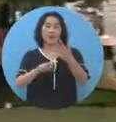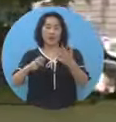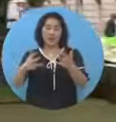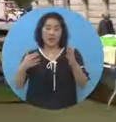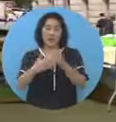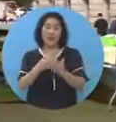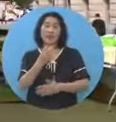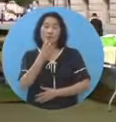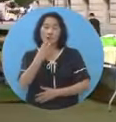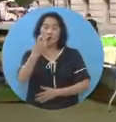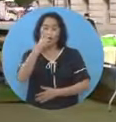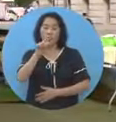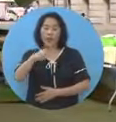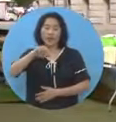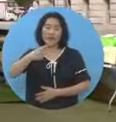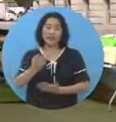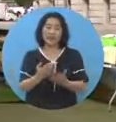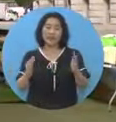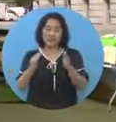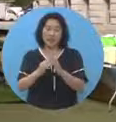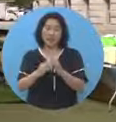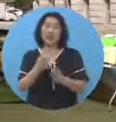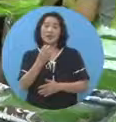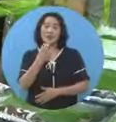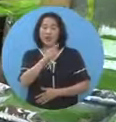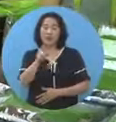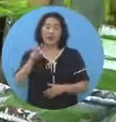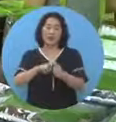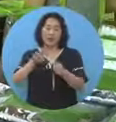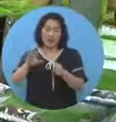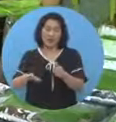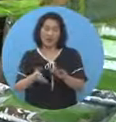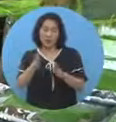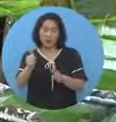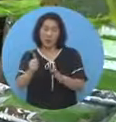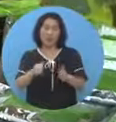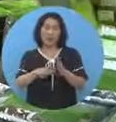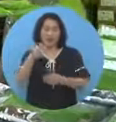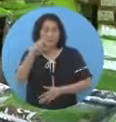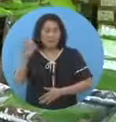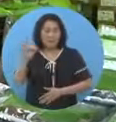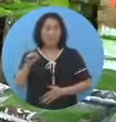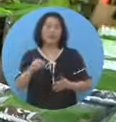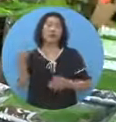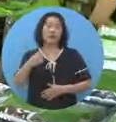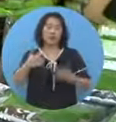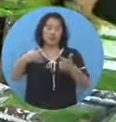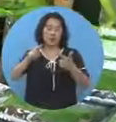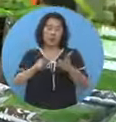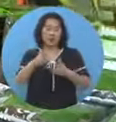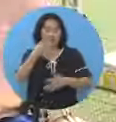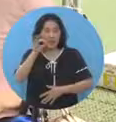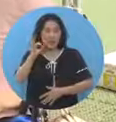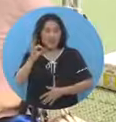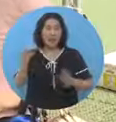오는 28일까지 서울 삼성동 코엑스 전시관, 서울 창동 하나로마트에서 도지사 품질 인증품과 6차 산업